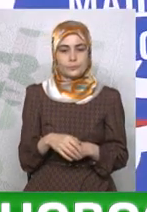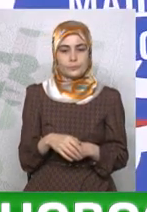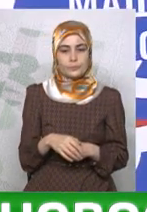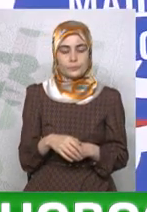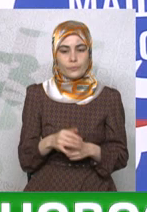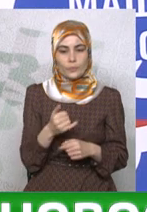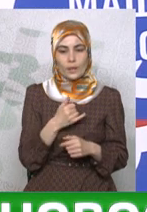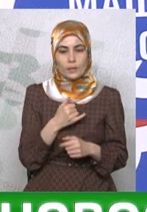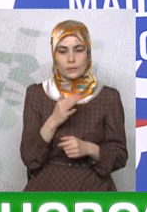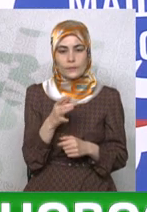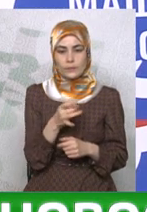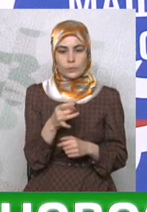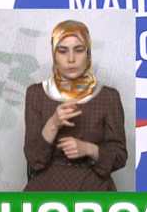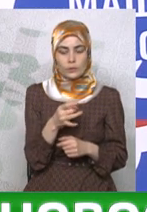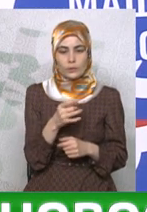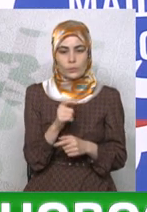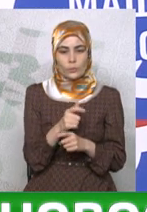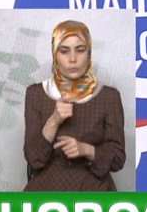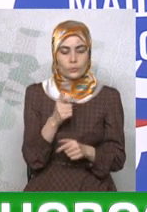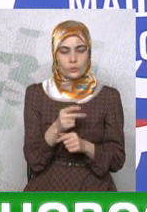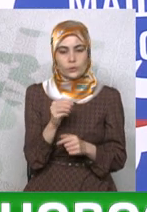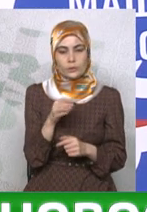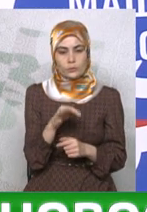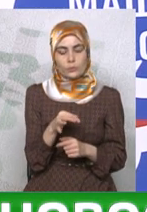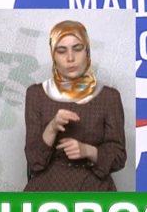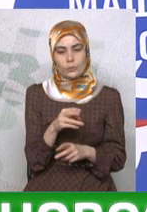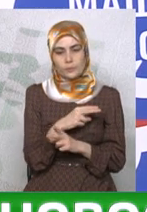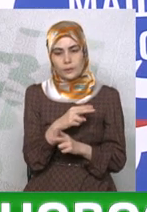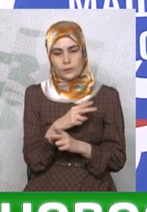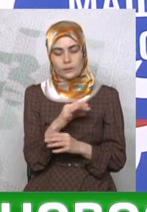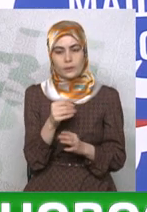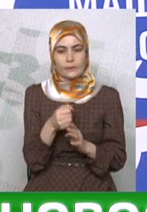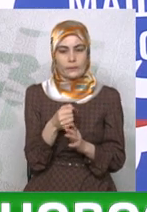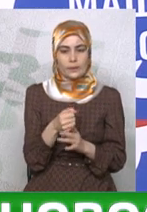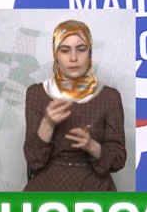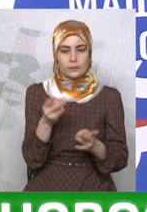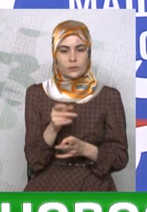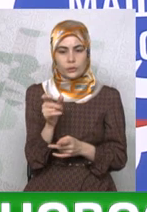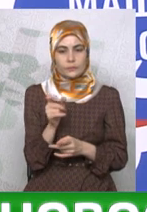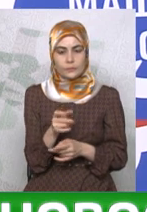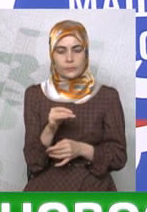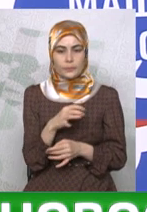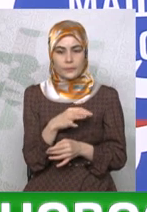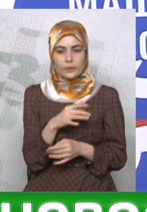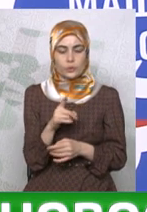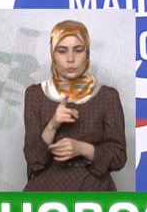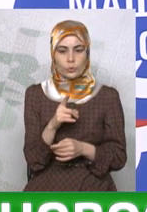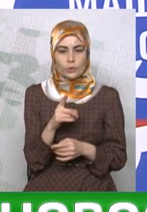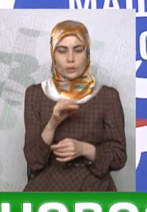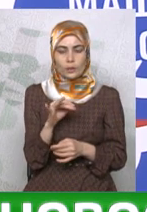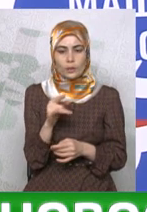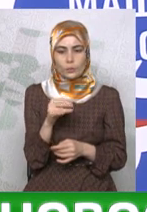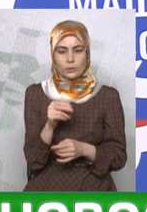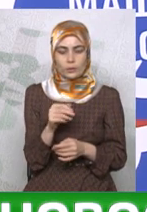ситуация в республике аварийная, мы знаем, сколько аварий, сколько смертности. И бывает проблемно иногда